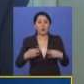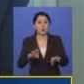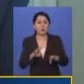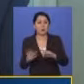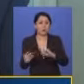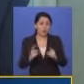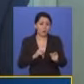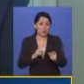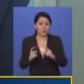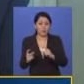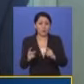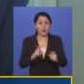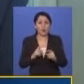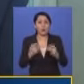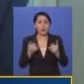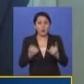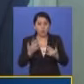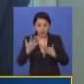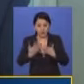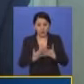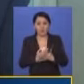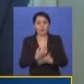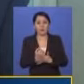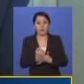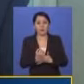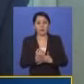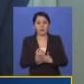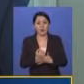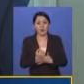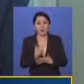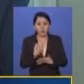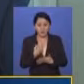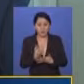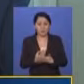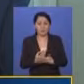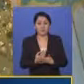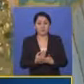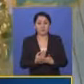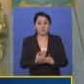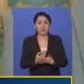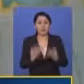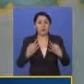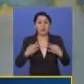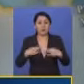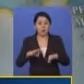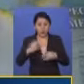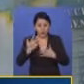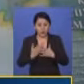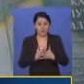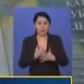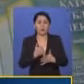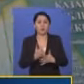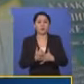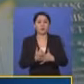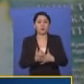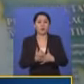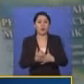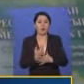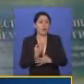күресіп, бүгін сол тәуелсіздіктің біз жемісін көріп отырмыз. Тәуелсіздік алғаннан кейін өшкеніміз